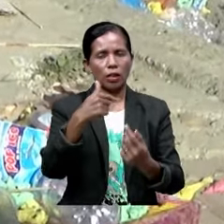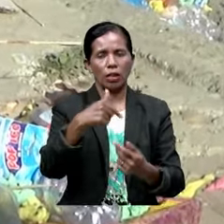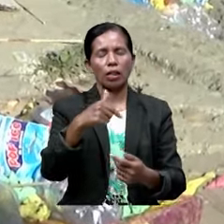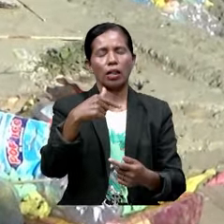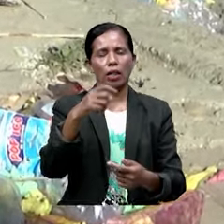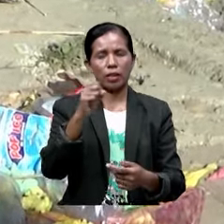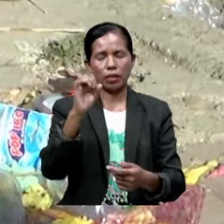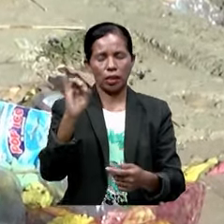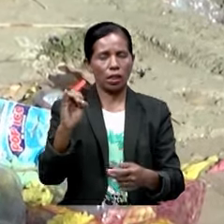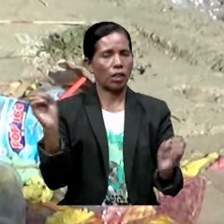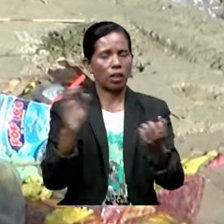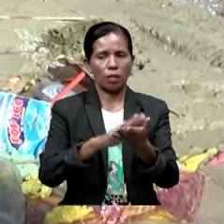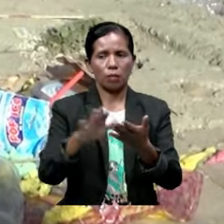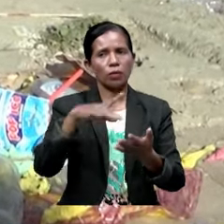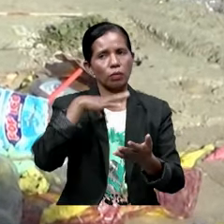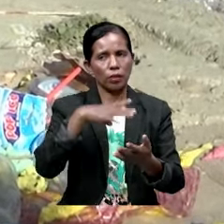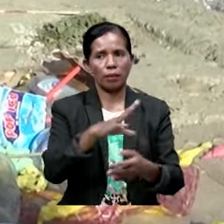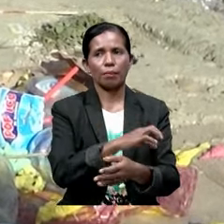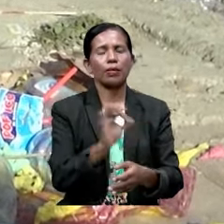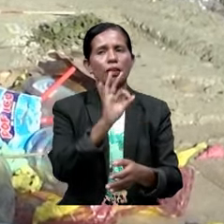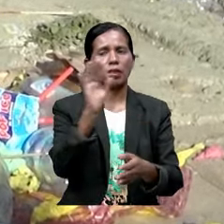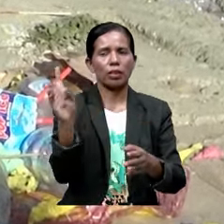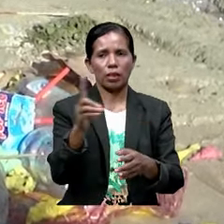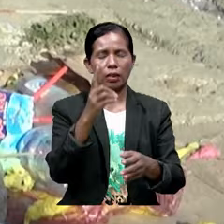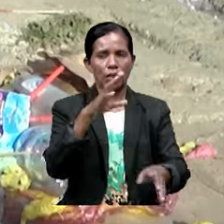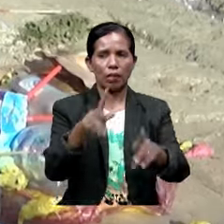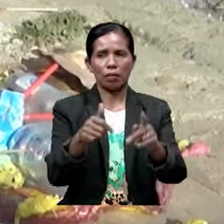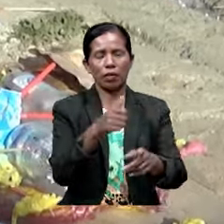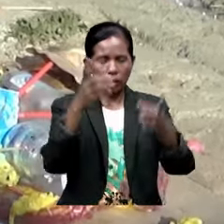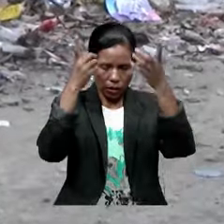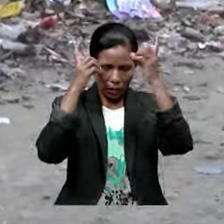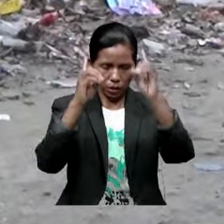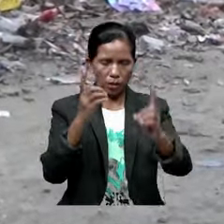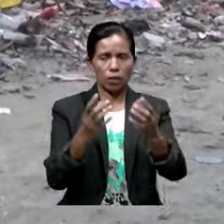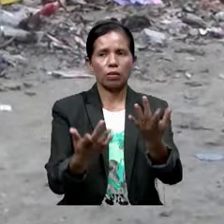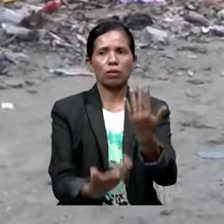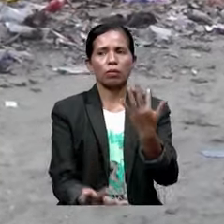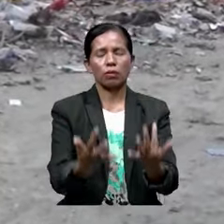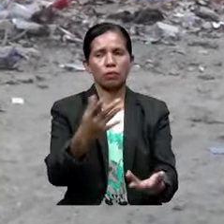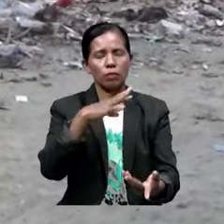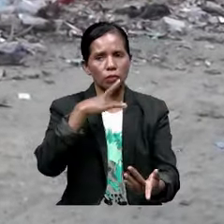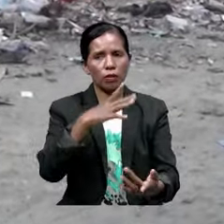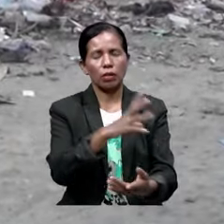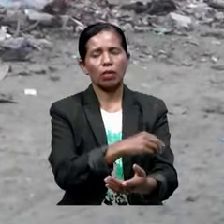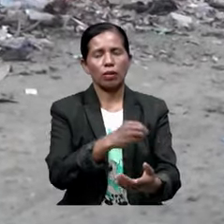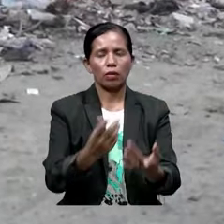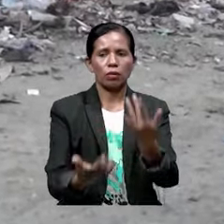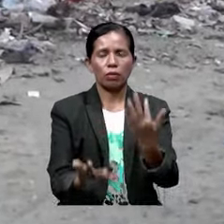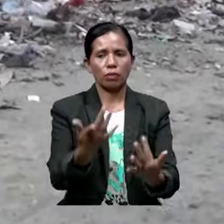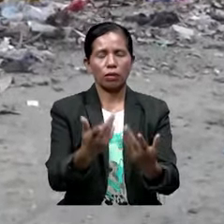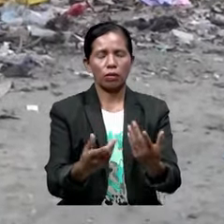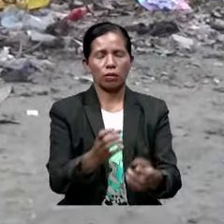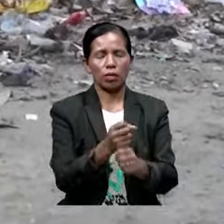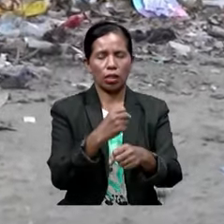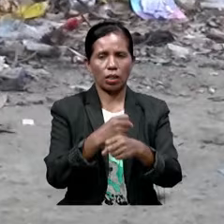lahamos lisu iha area refere, tamba de iha sesta da derde, habitante balong desidi hodi sunu lisu nebe na cleca, dodok no dois ona, hodi